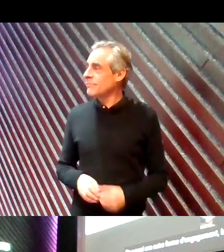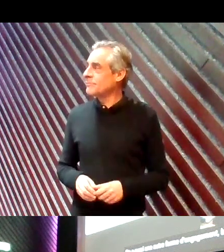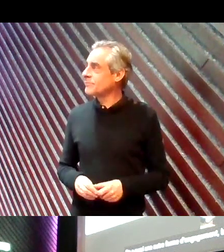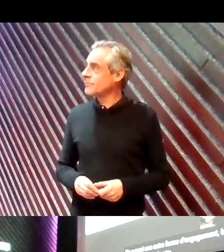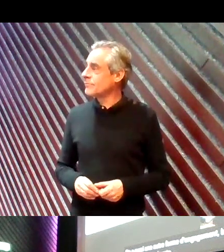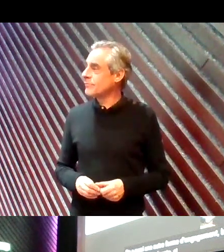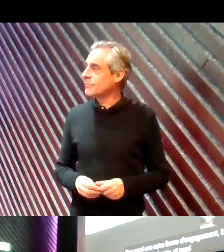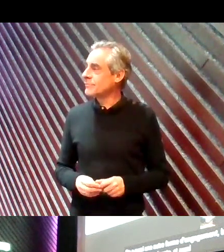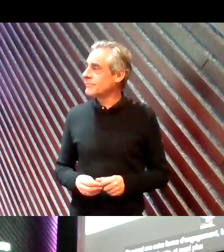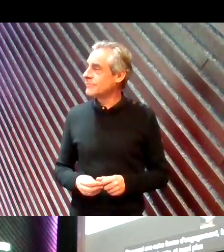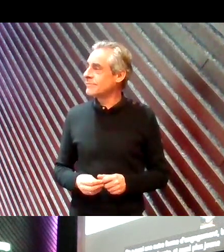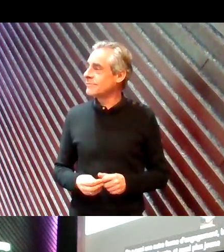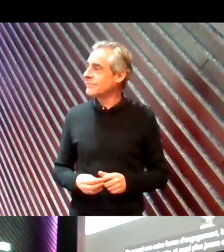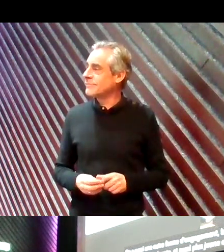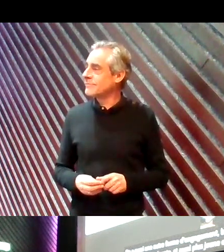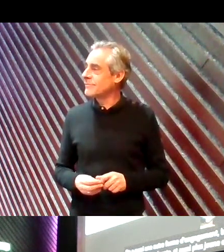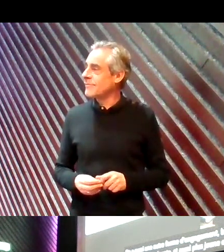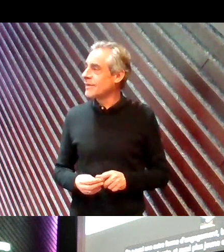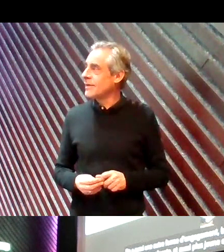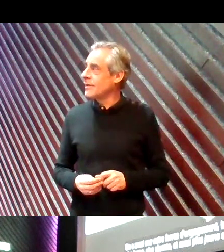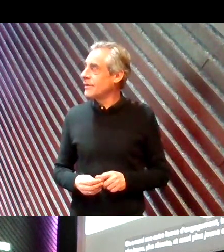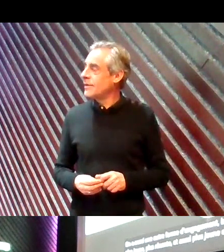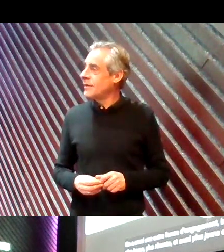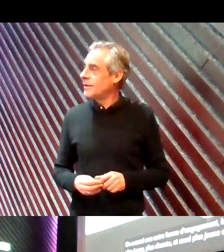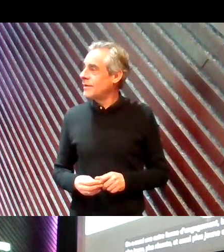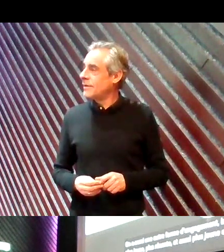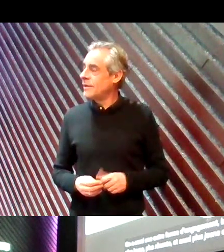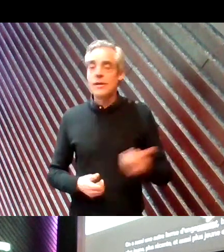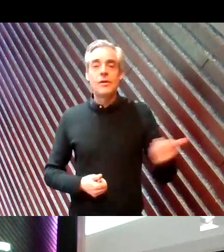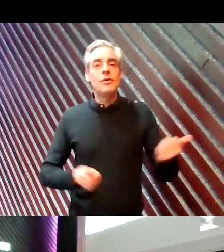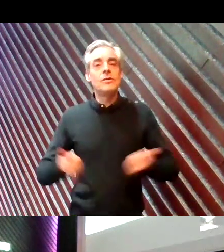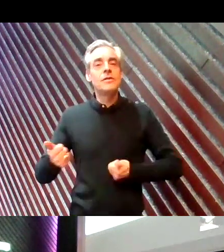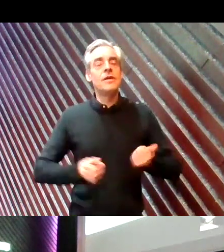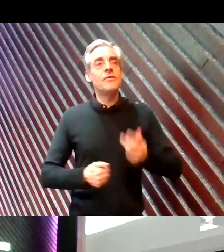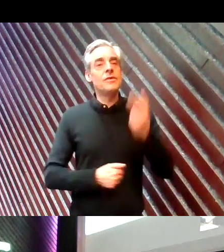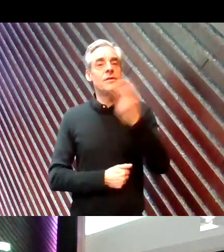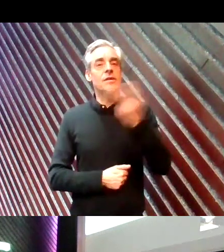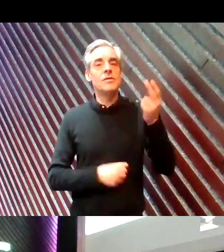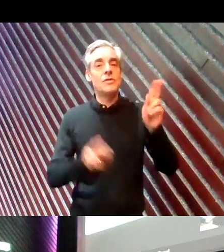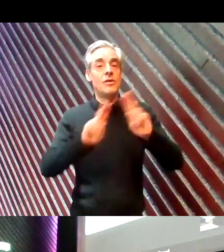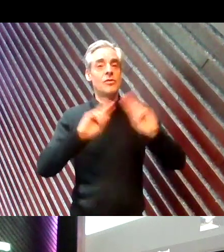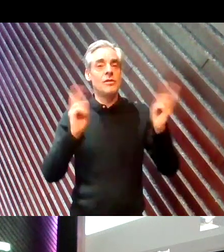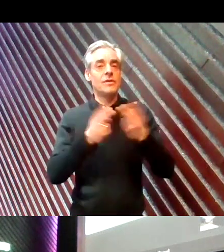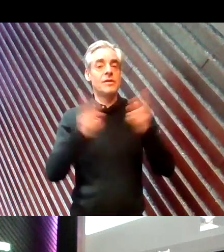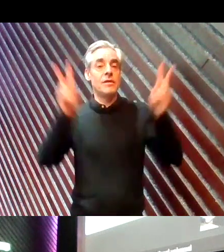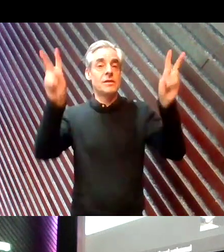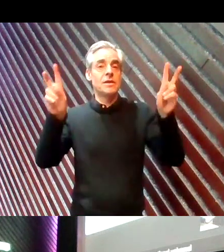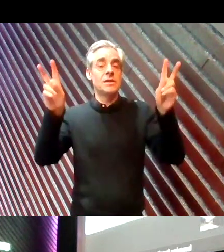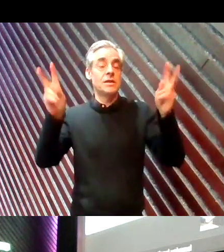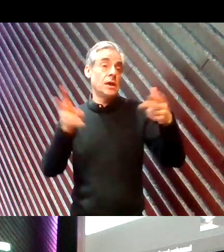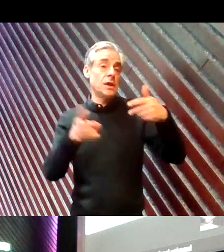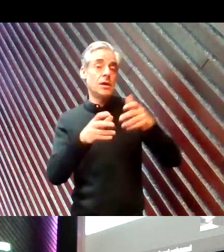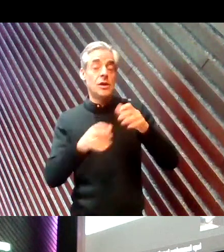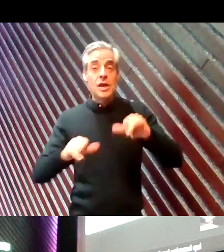C'est le service national universel, le service national universel qui prend, je dirais, les